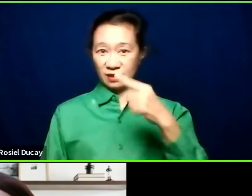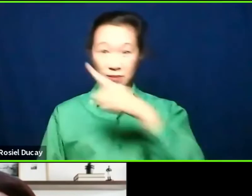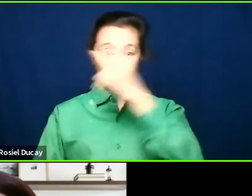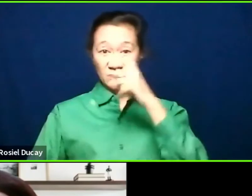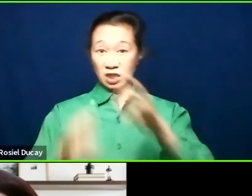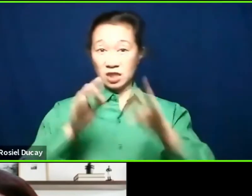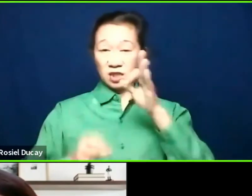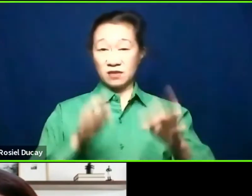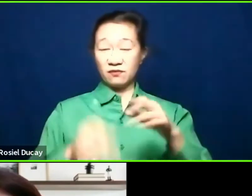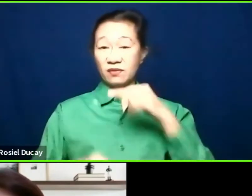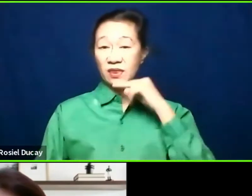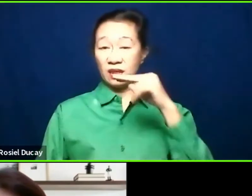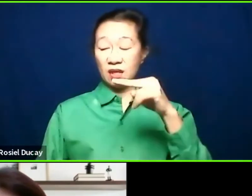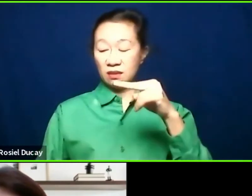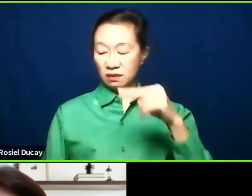pagka